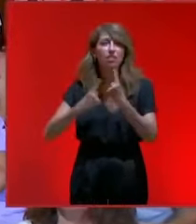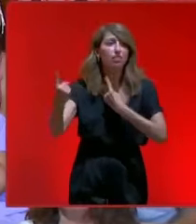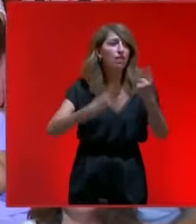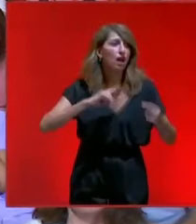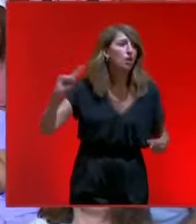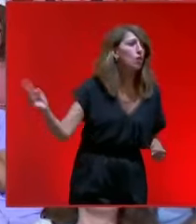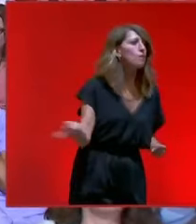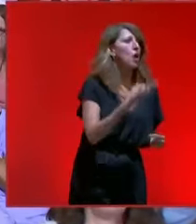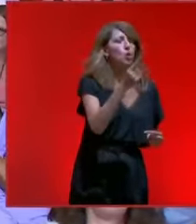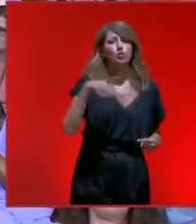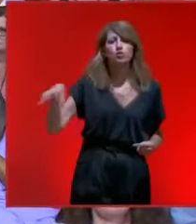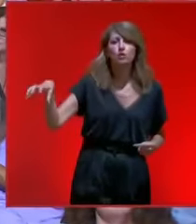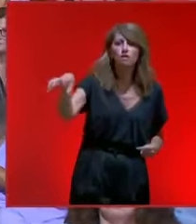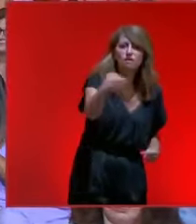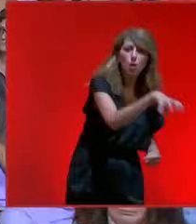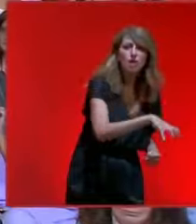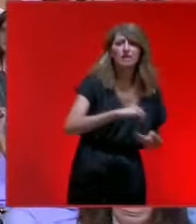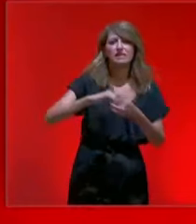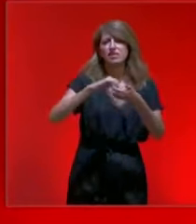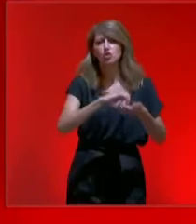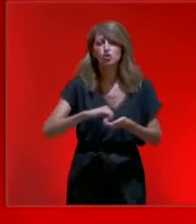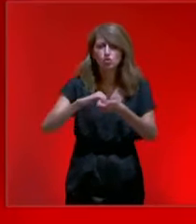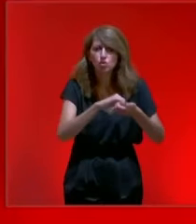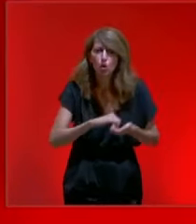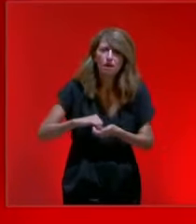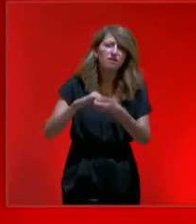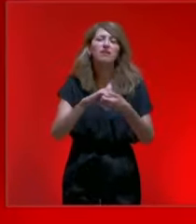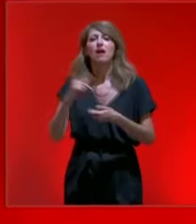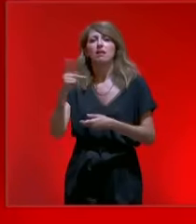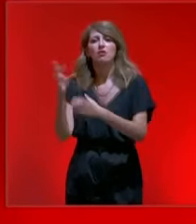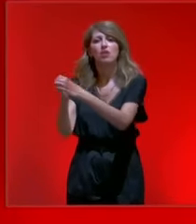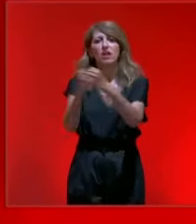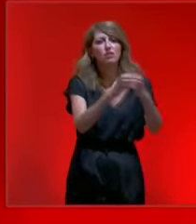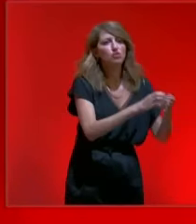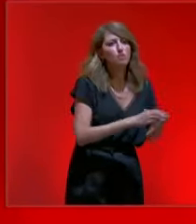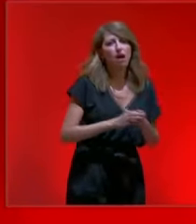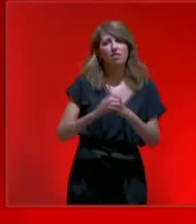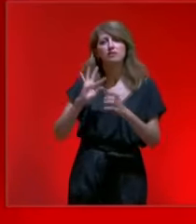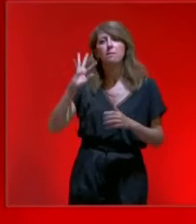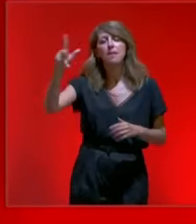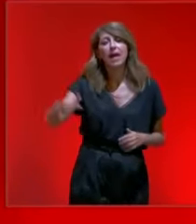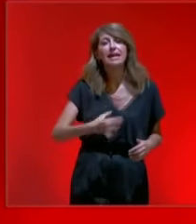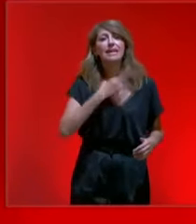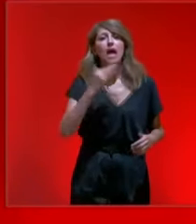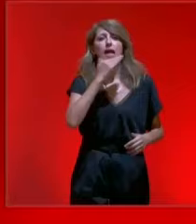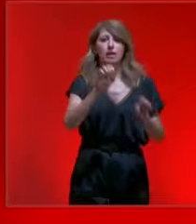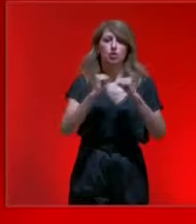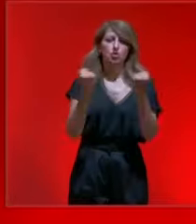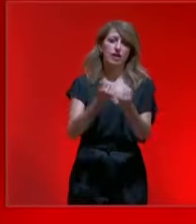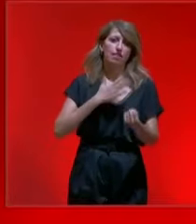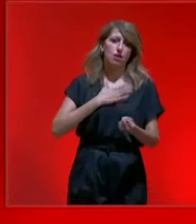ενώσεις, τα συνδικάτα και τις δεξαμενές σκέψεις. Ένα διάλογο που θα περιλαμβάνει τα κρίσιμα ζητήματα